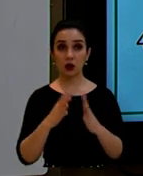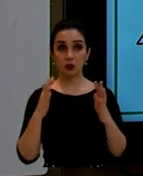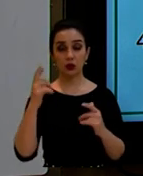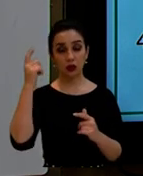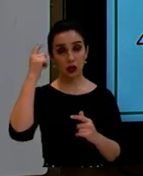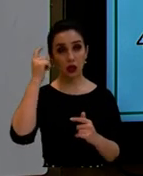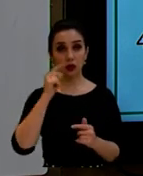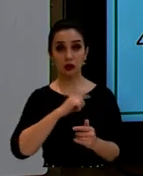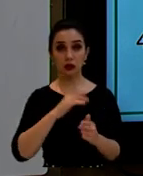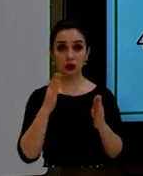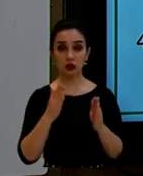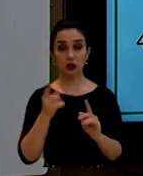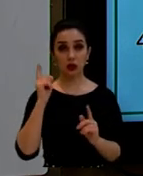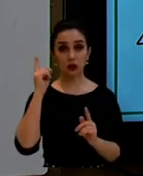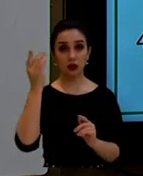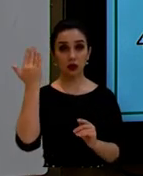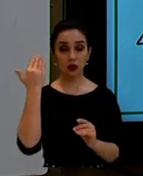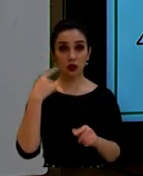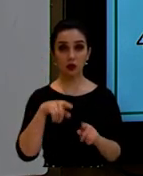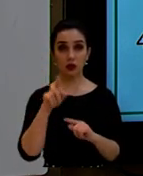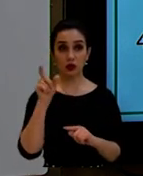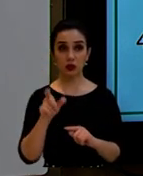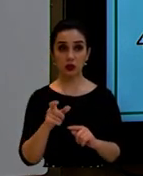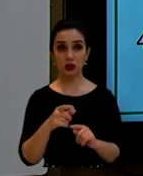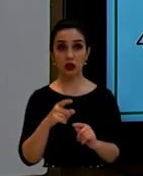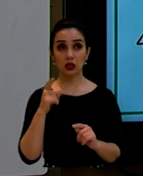мозга характерен для древнейших людей?